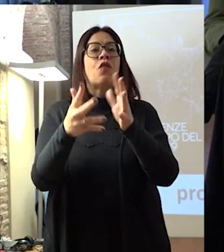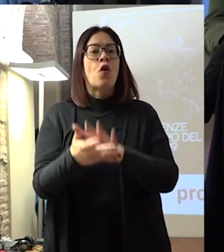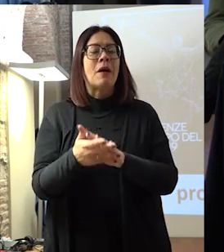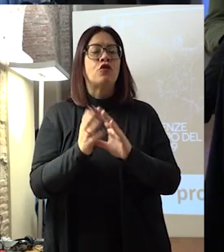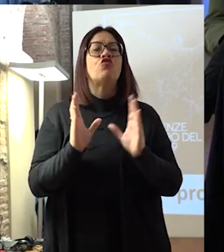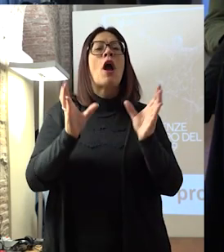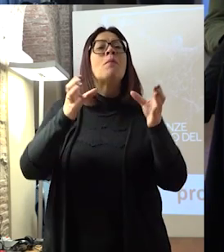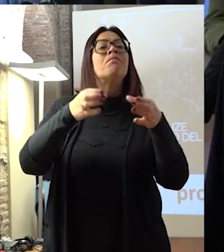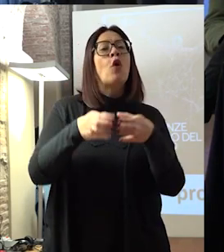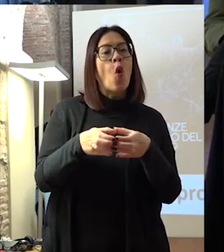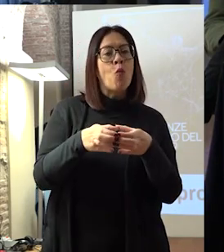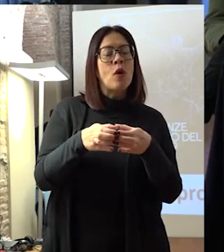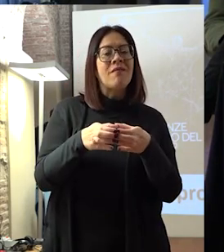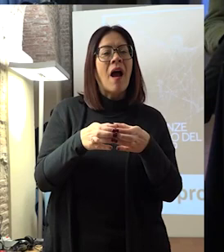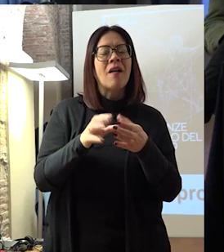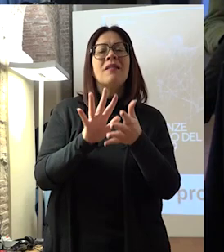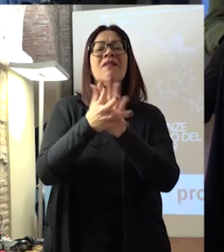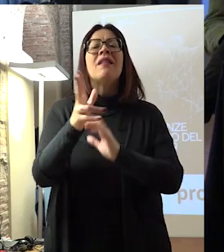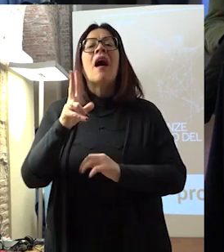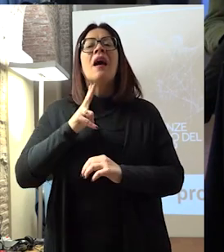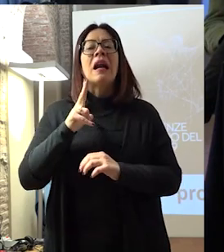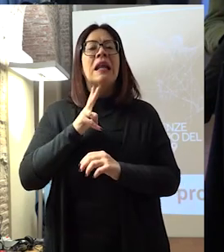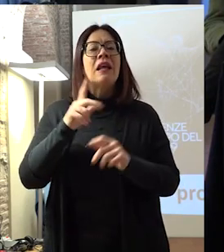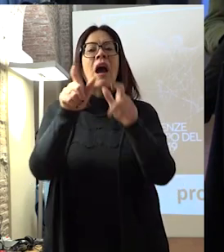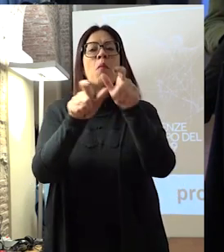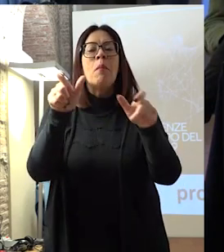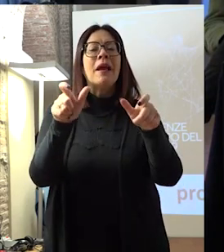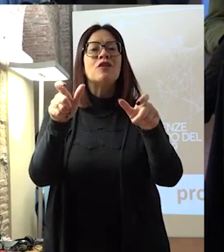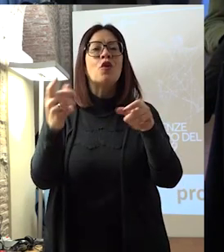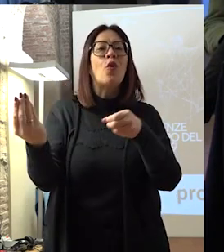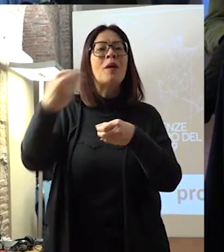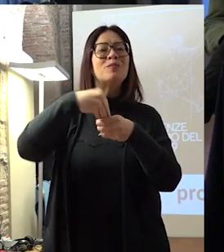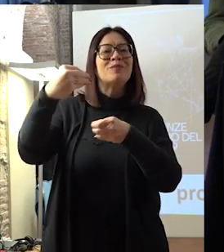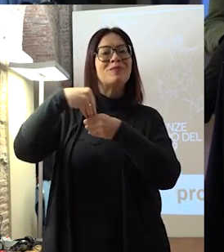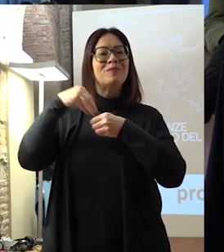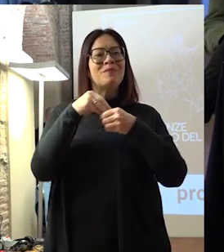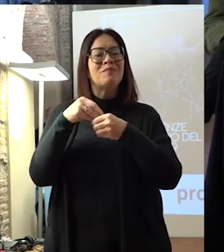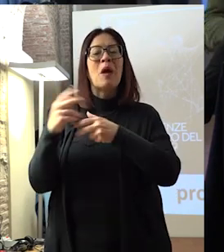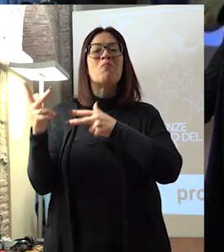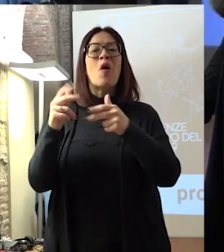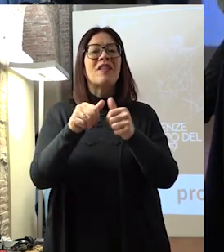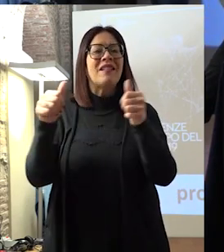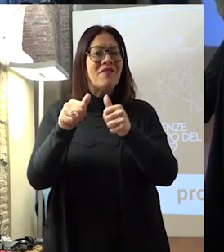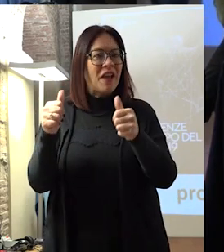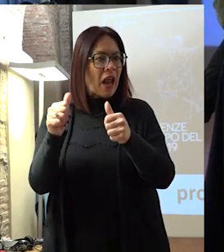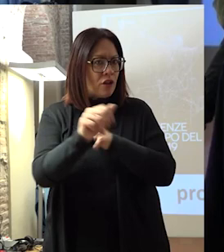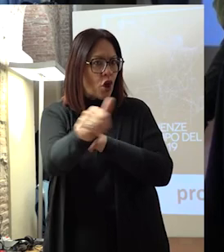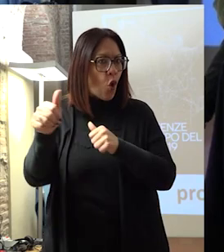comunità che si arricchisce di elementi portatori di differenze, quali che siano